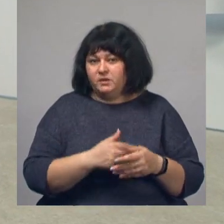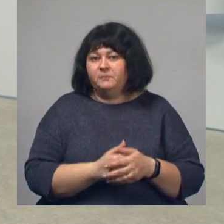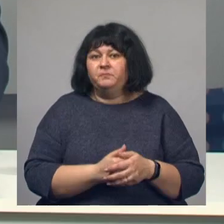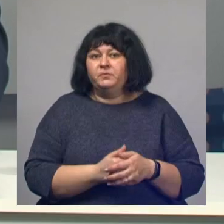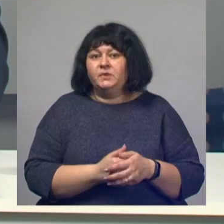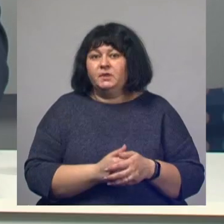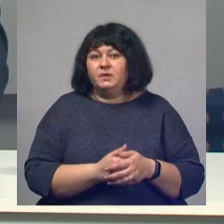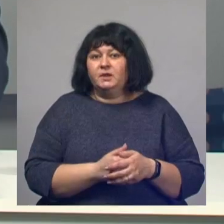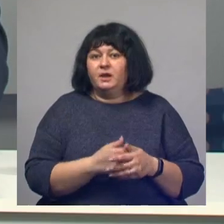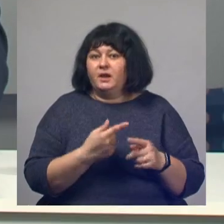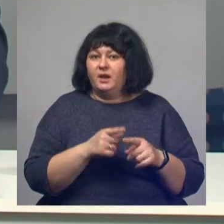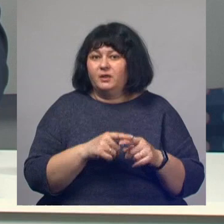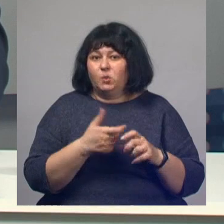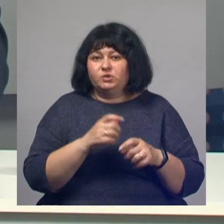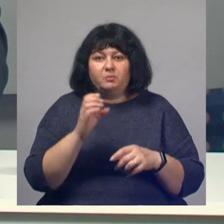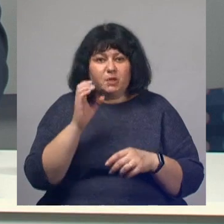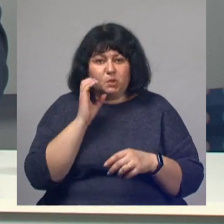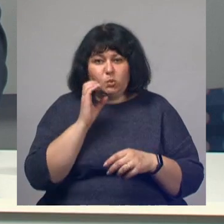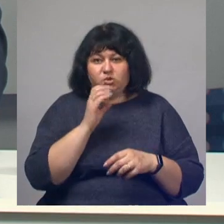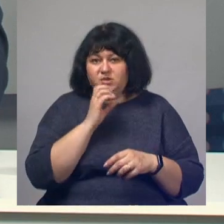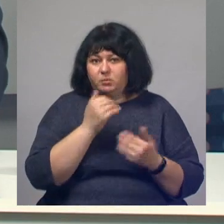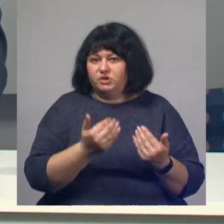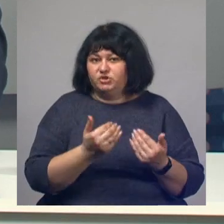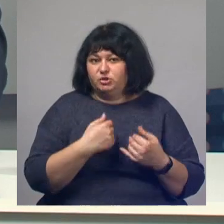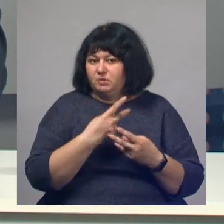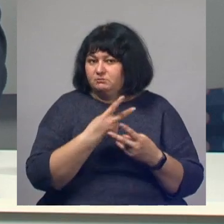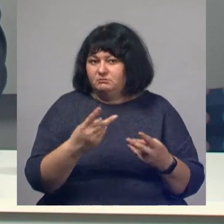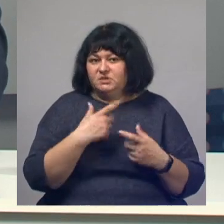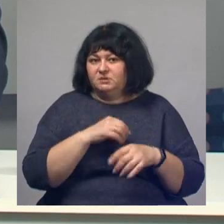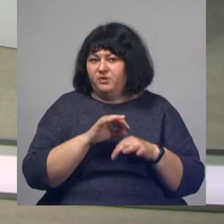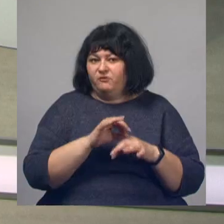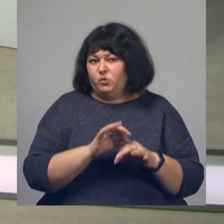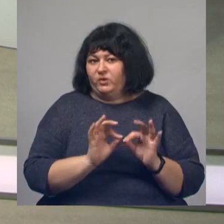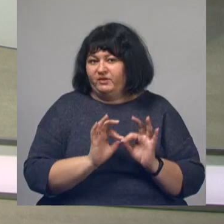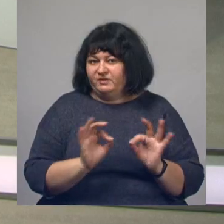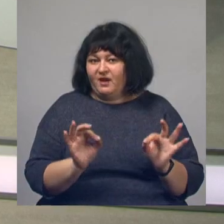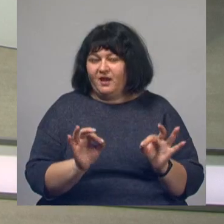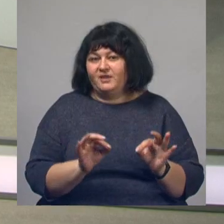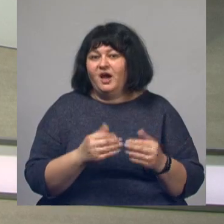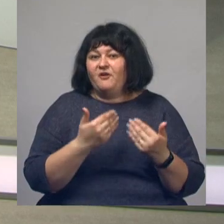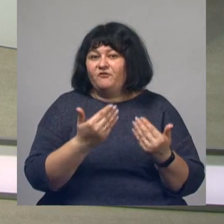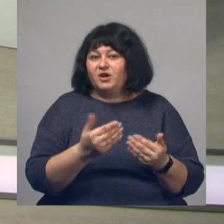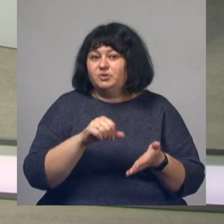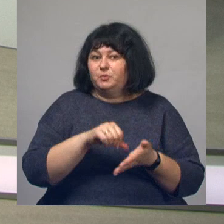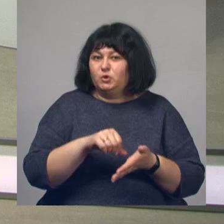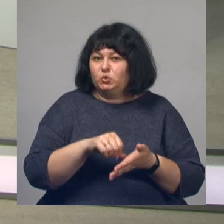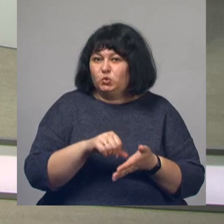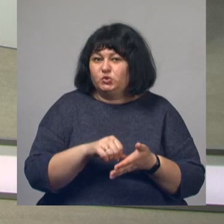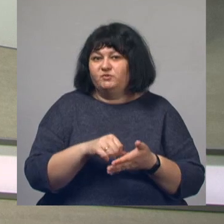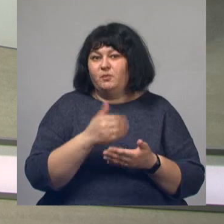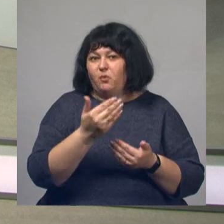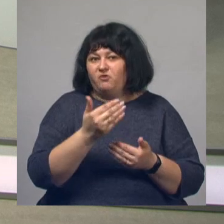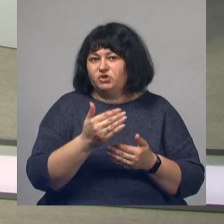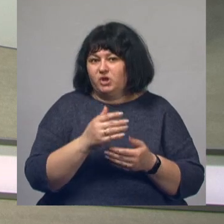что, скорее всего, это очень послушная собака, потому что сейчас она ведет себя просто идеально в вашем присутствии, видимо, по